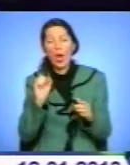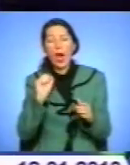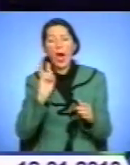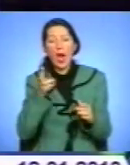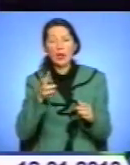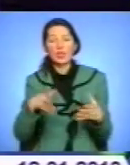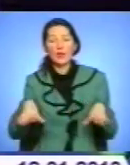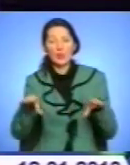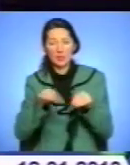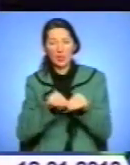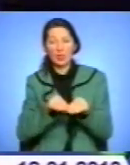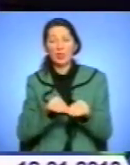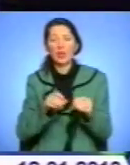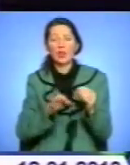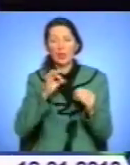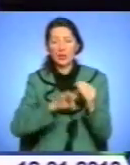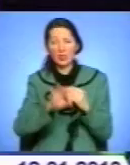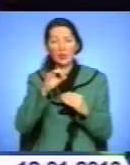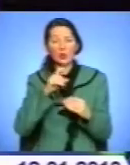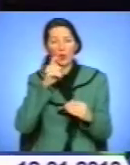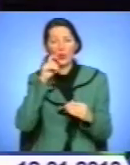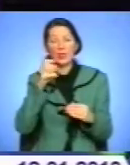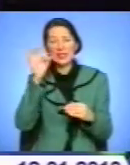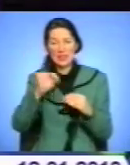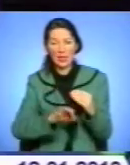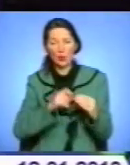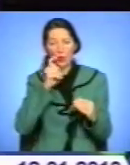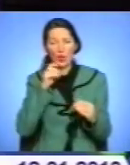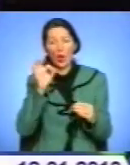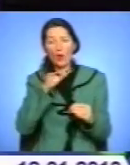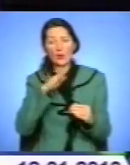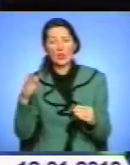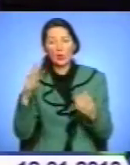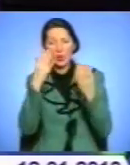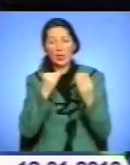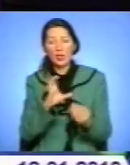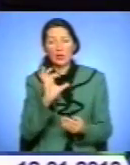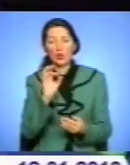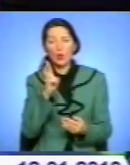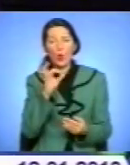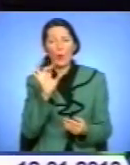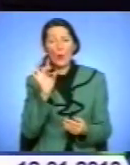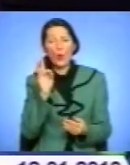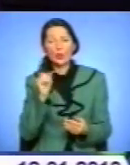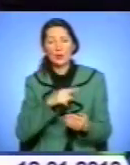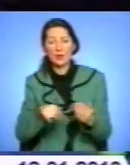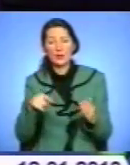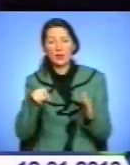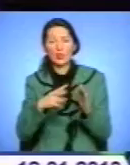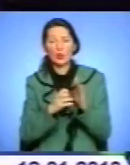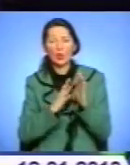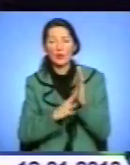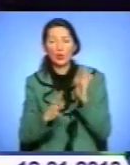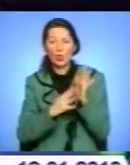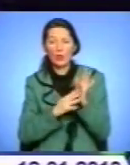і Західноукраїнської Народної Республіки. Офіційно в Україні День Соборності відзначався з 1999 року.